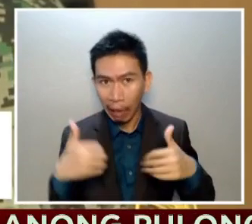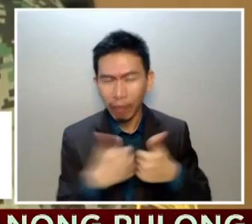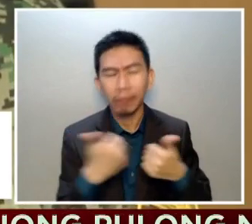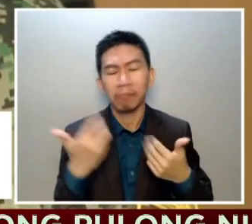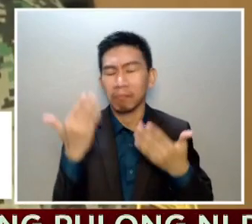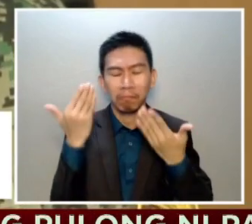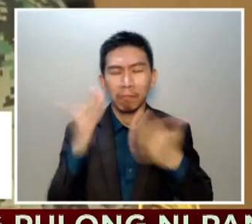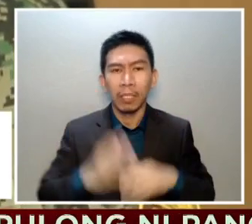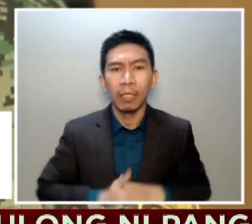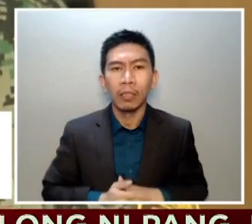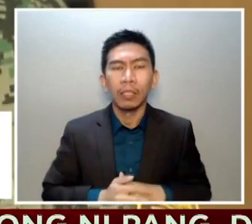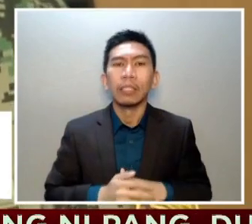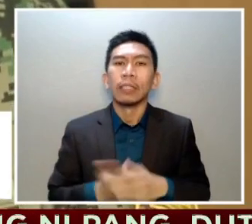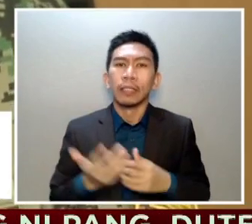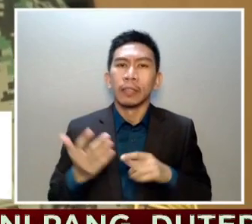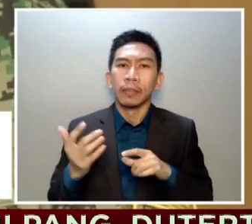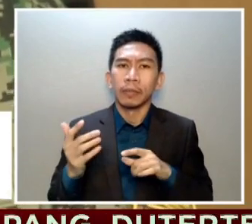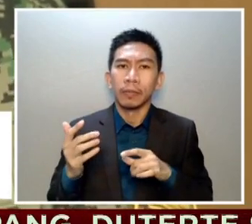mali na ginawa,